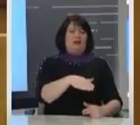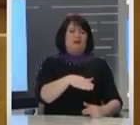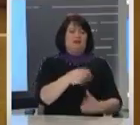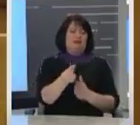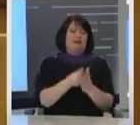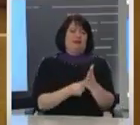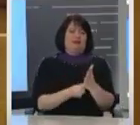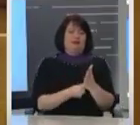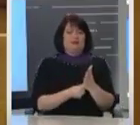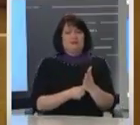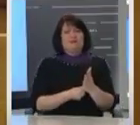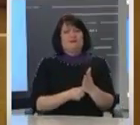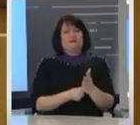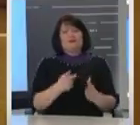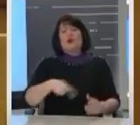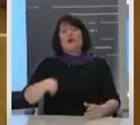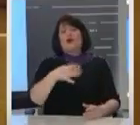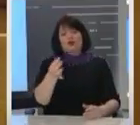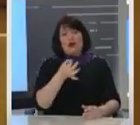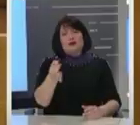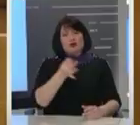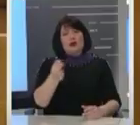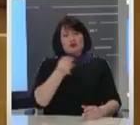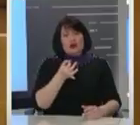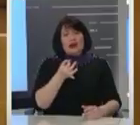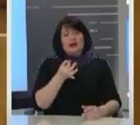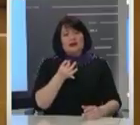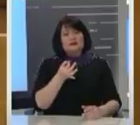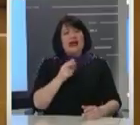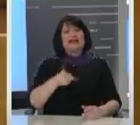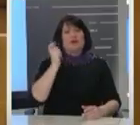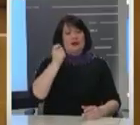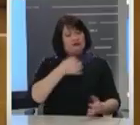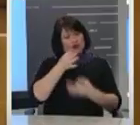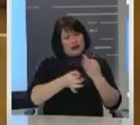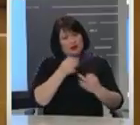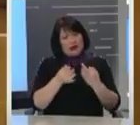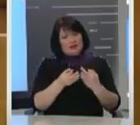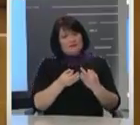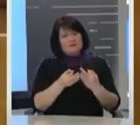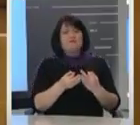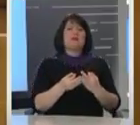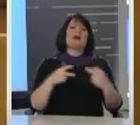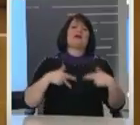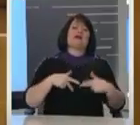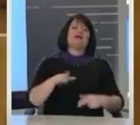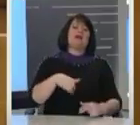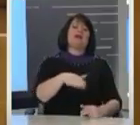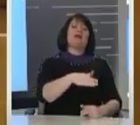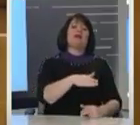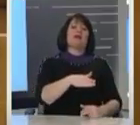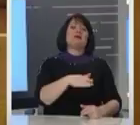έχουν γίνει πολλές αναφορές από όλους τους αγορητές αντιπολίτευσης, υποτιμά για άλλη μια φορά τις